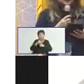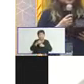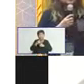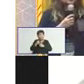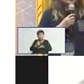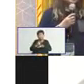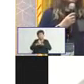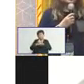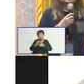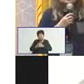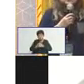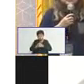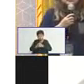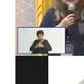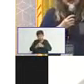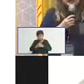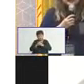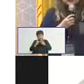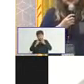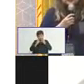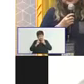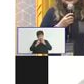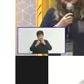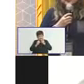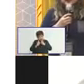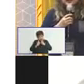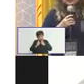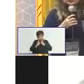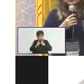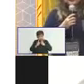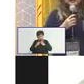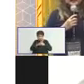key takeaway from the previous session. We also hear from